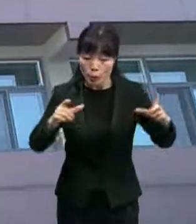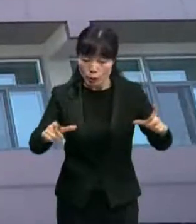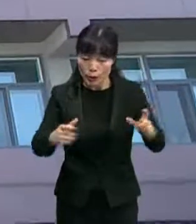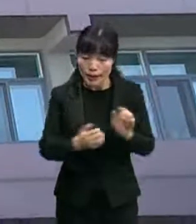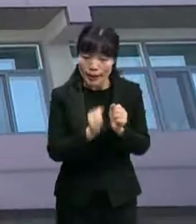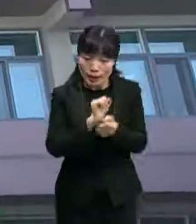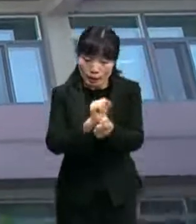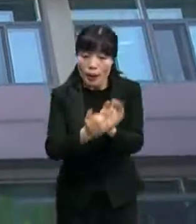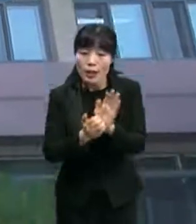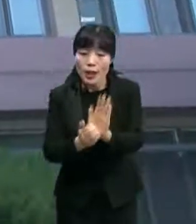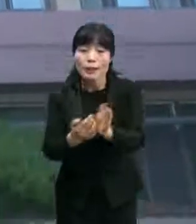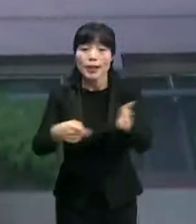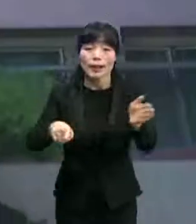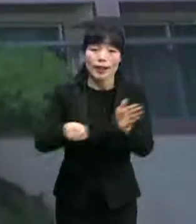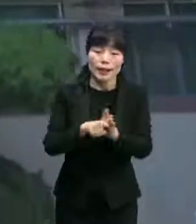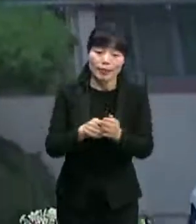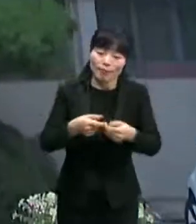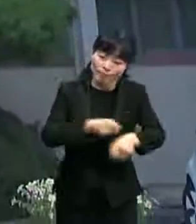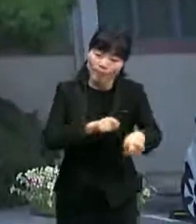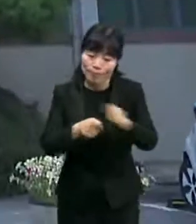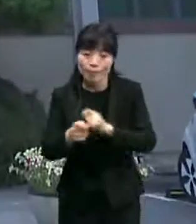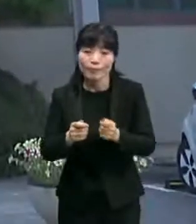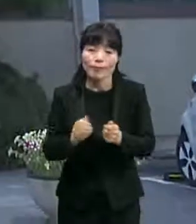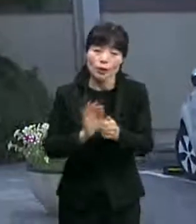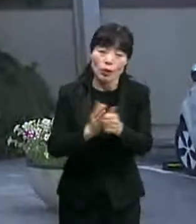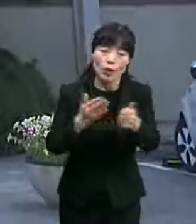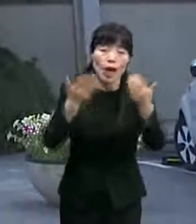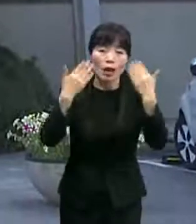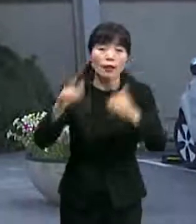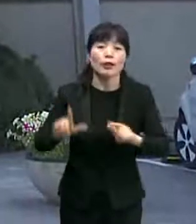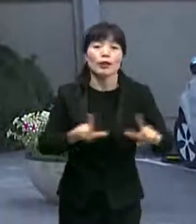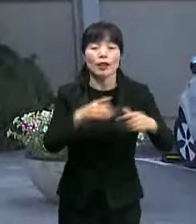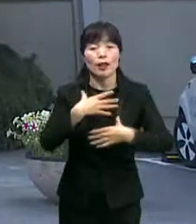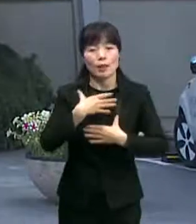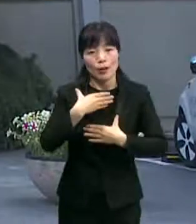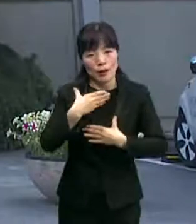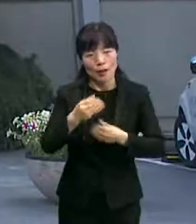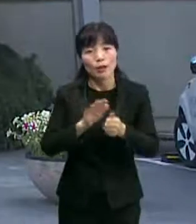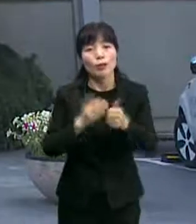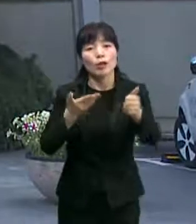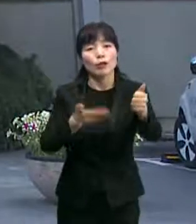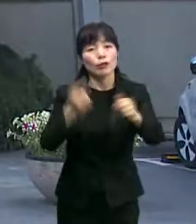선제적이고 적극적인 조치를 통해 안전한 학교 생활을 할수 있도록 지원할 예정입니다.